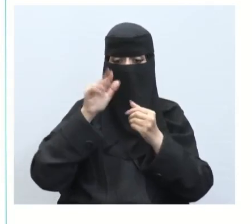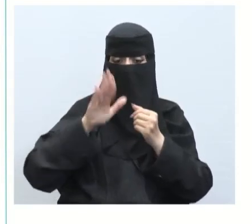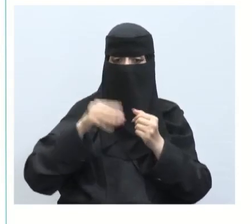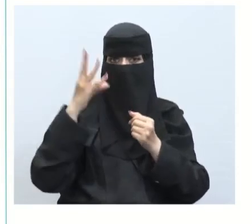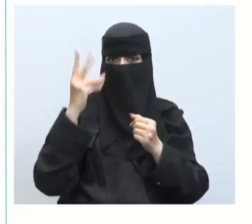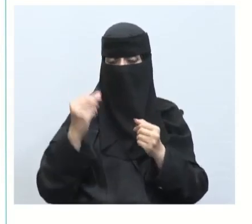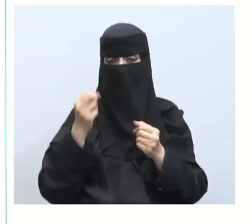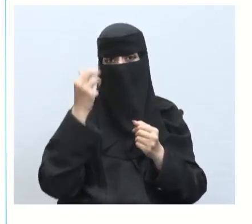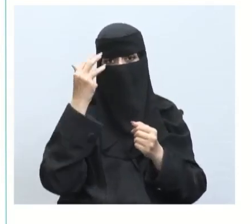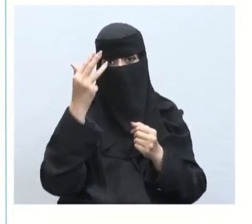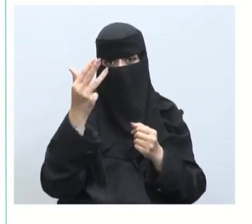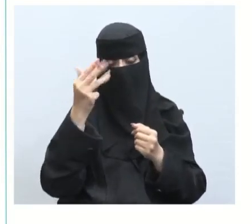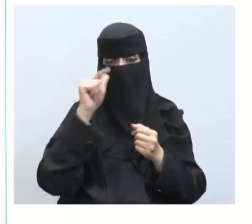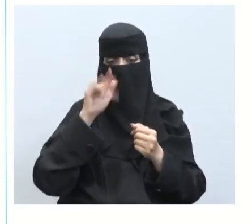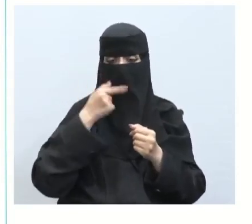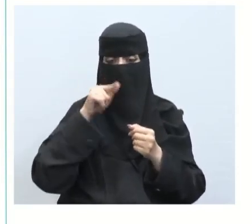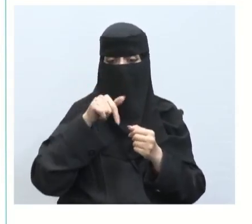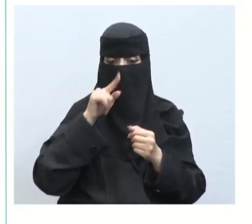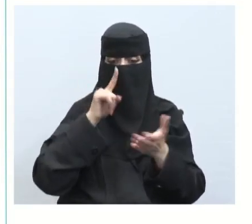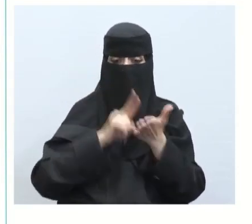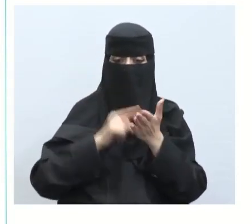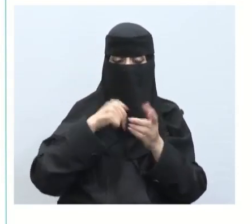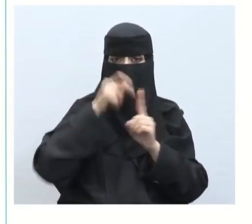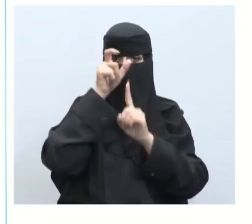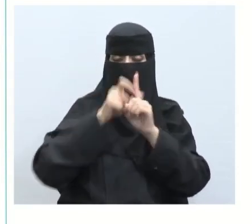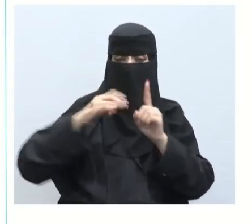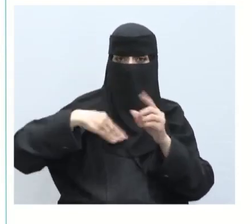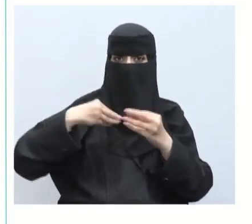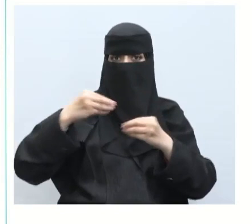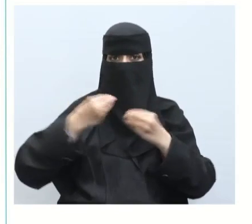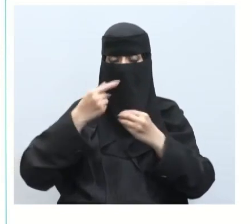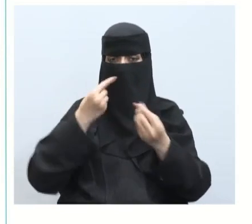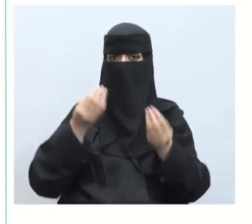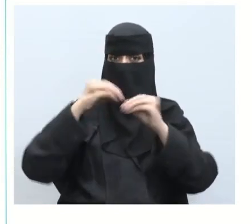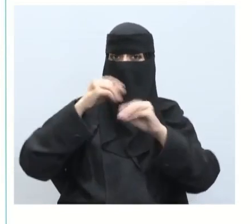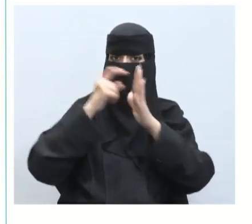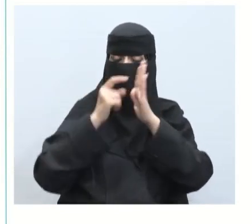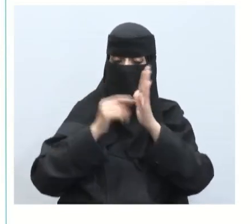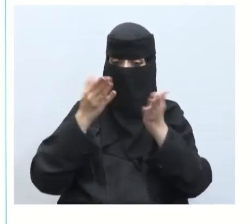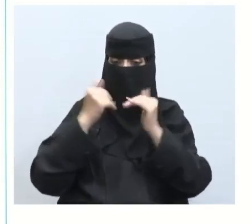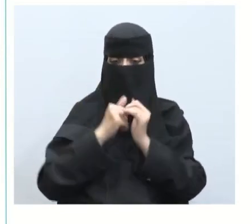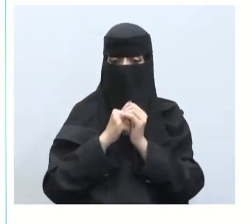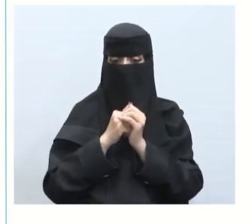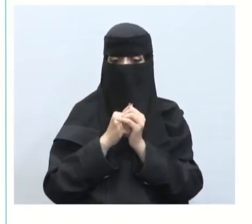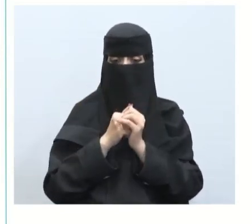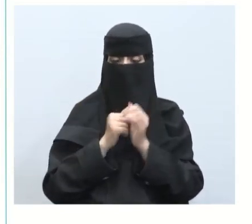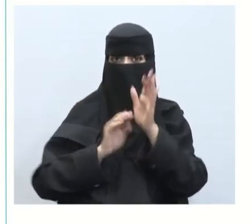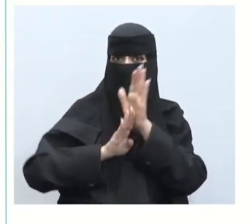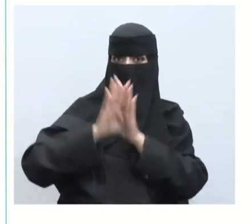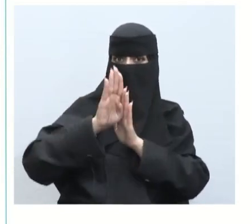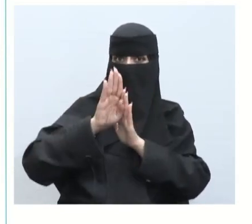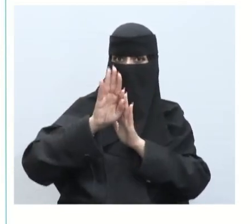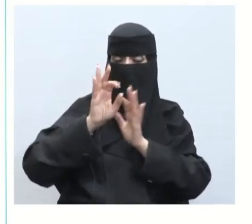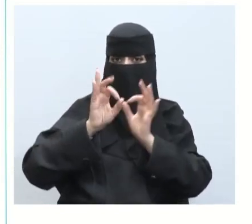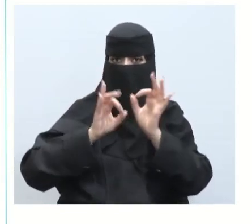او المدير ان ينجح في عمله ويكون اكثر فاعليه لابد ان يظهر التزام يطور